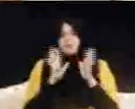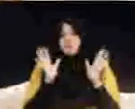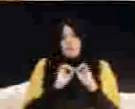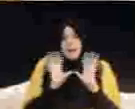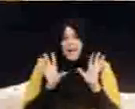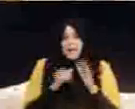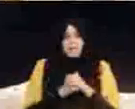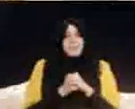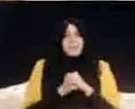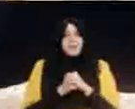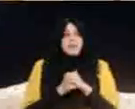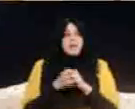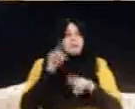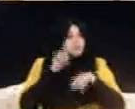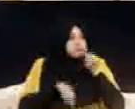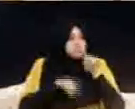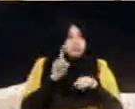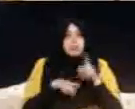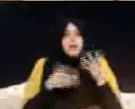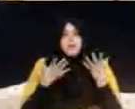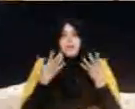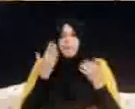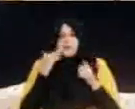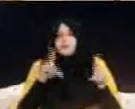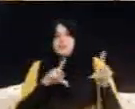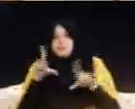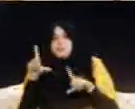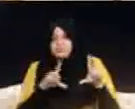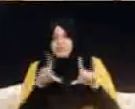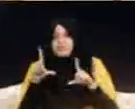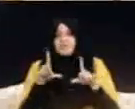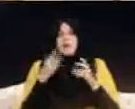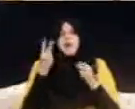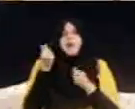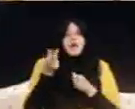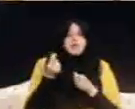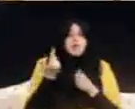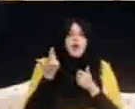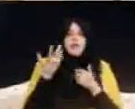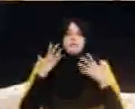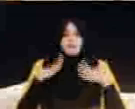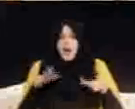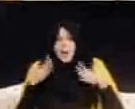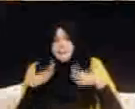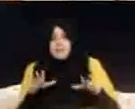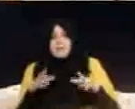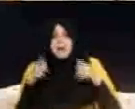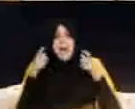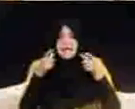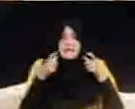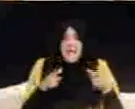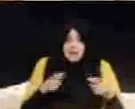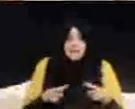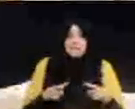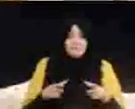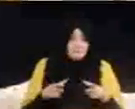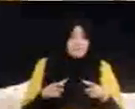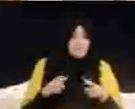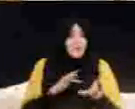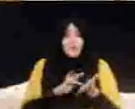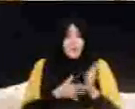من المنقولات، المنقولات السيارات ودراهم واللبسة وطباصة كل واش